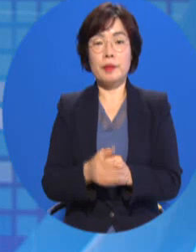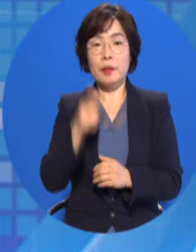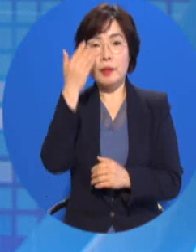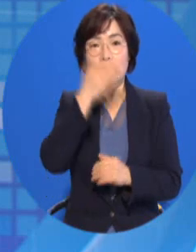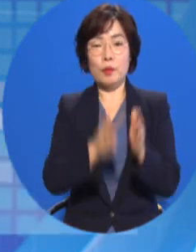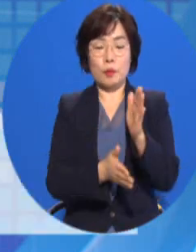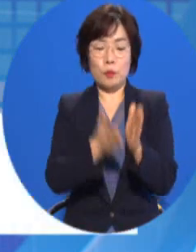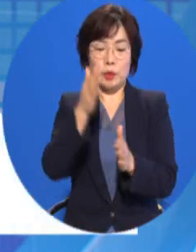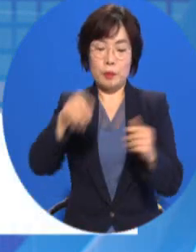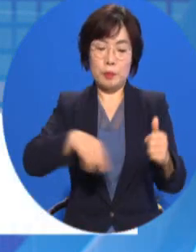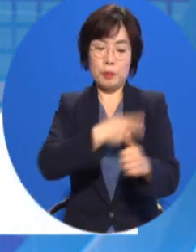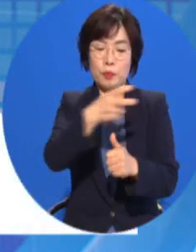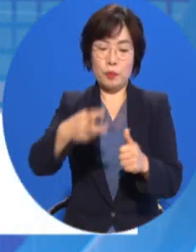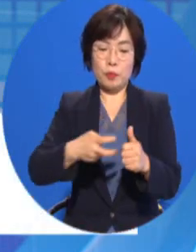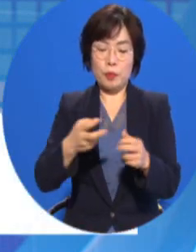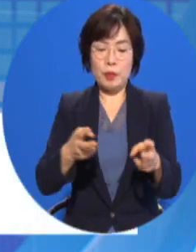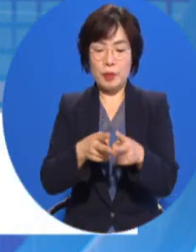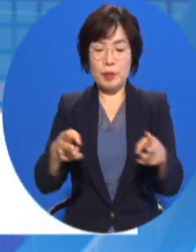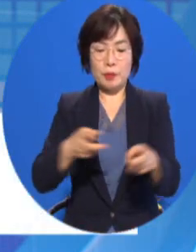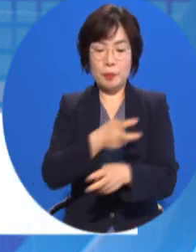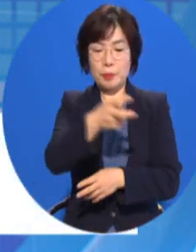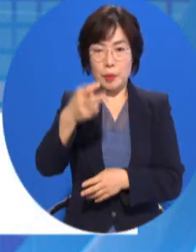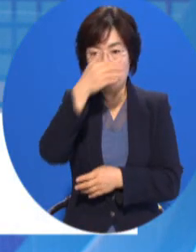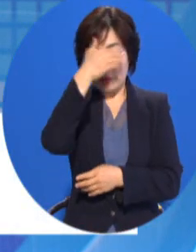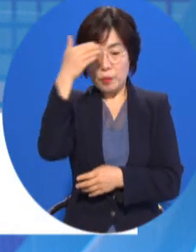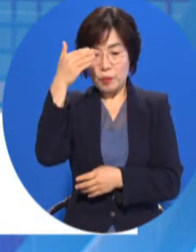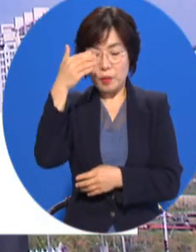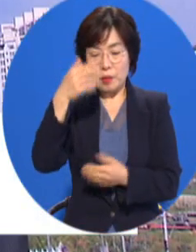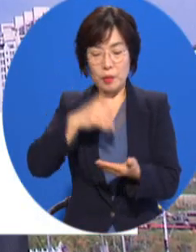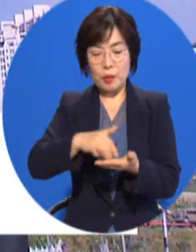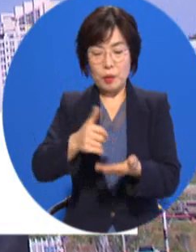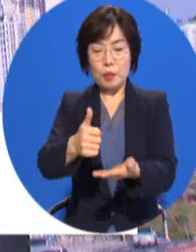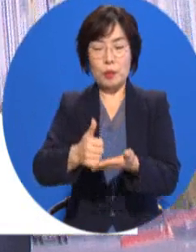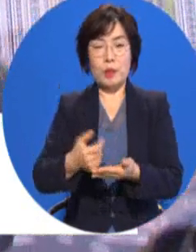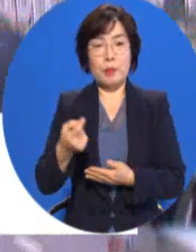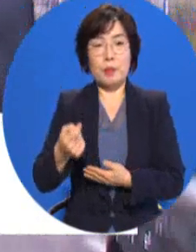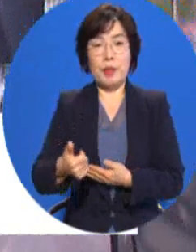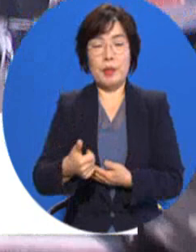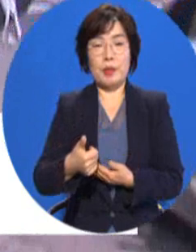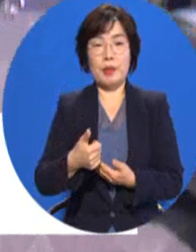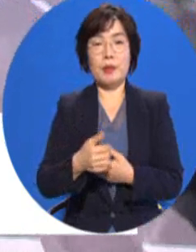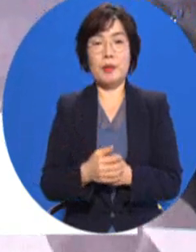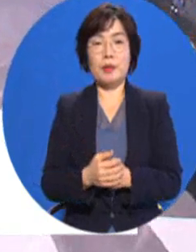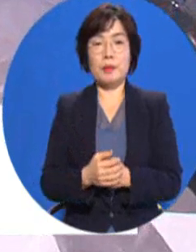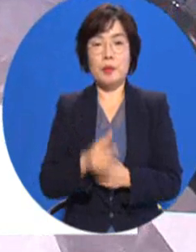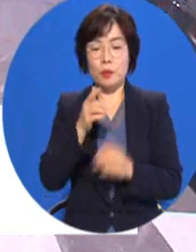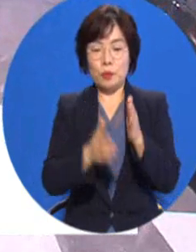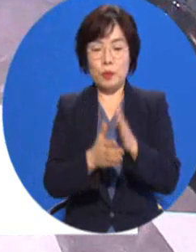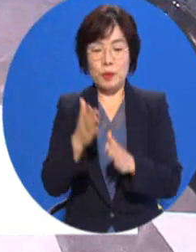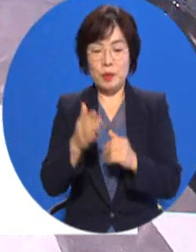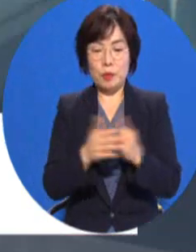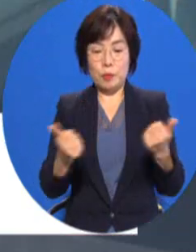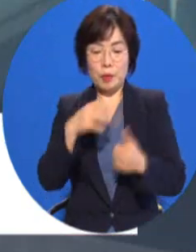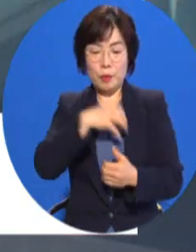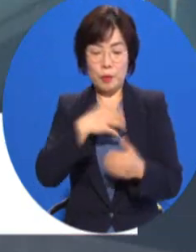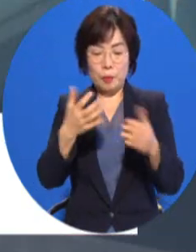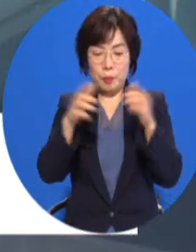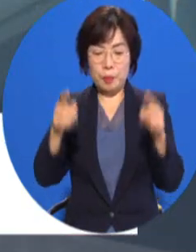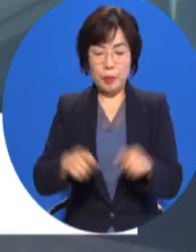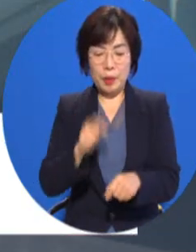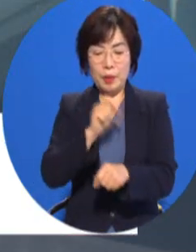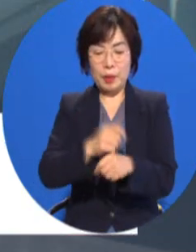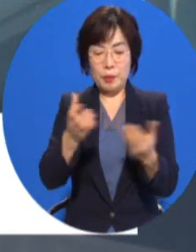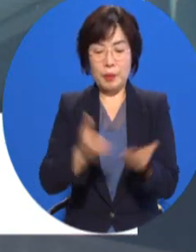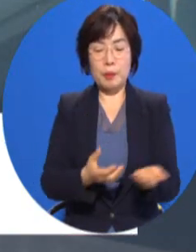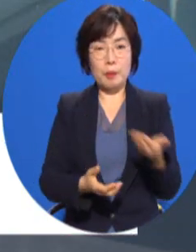여수 도심 순환 2층 투어버스의 이용 실적이 저조한 것으로 나타났습니다. 여수시가 의회에 제출한